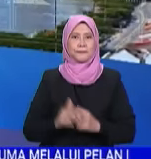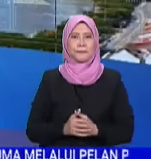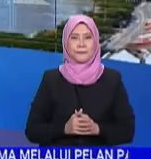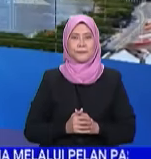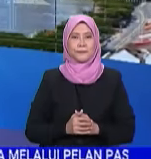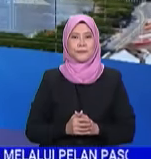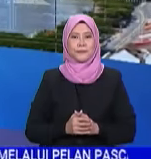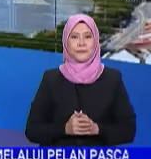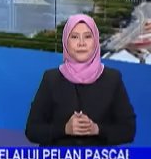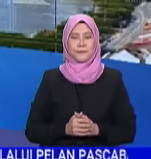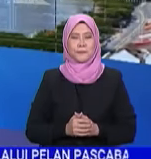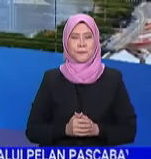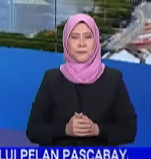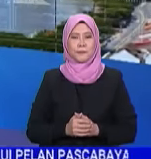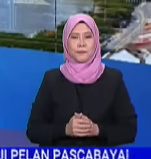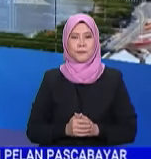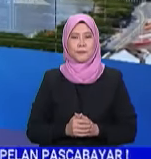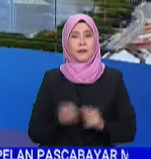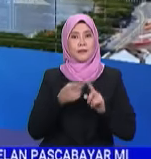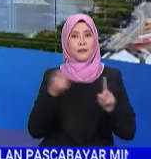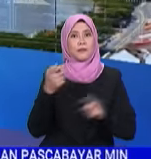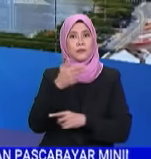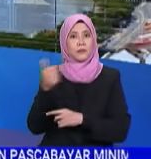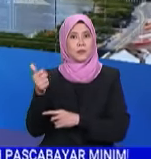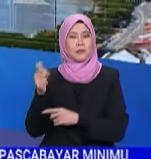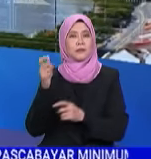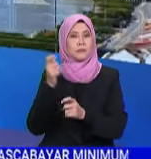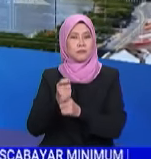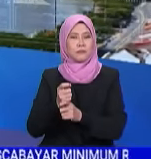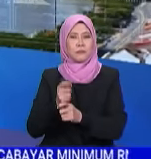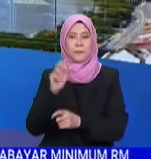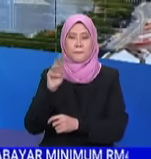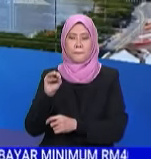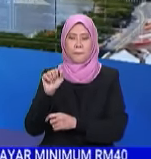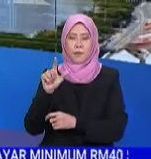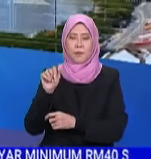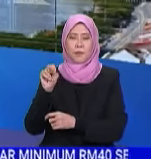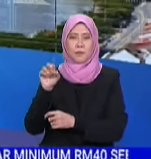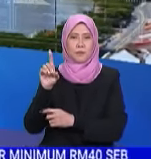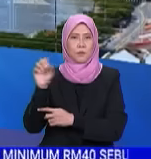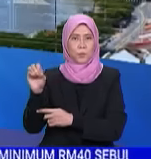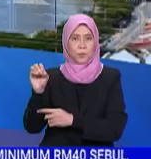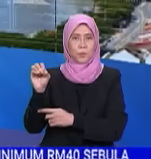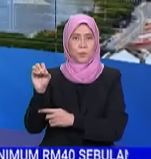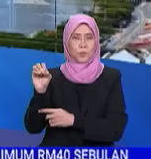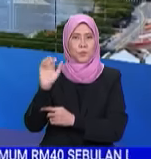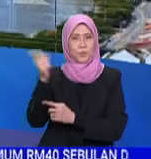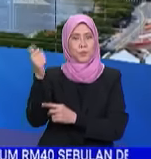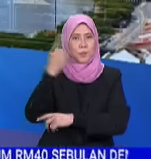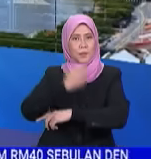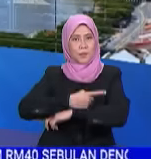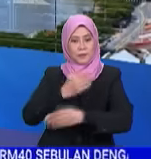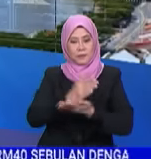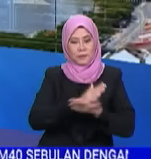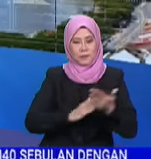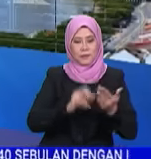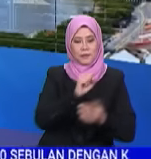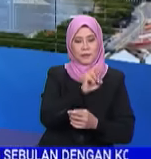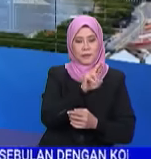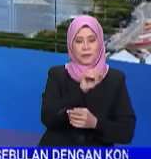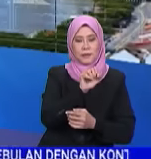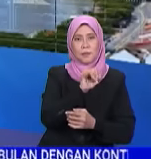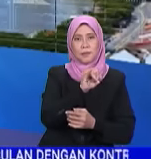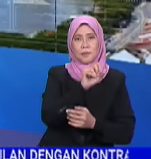exercise keris Kartika Malaysia dan Indonesia atau kekar Malindo yang dilaksanakan selama 10 hari di bahagian seri aman